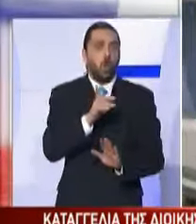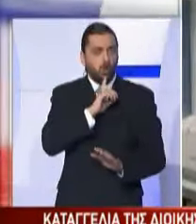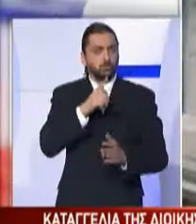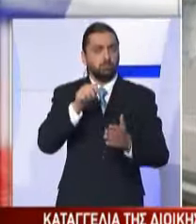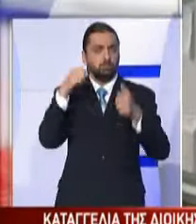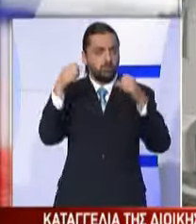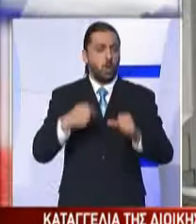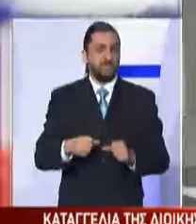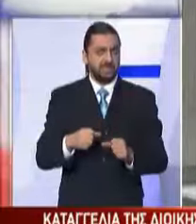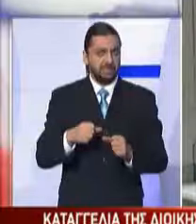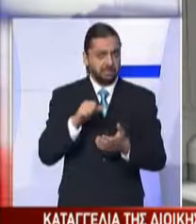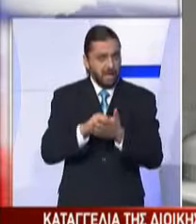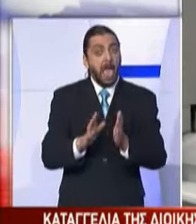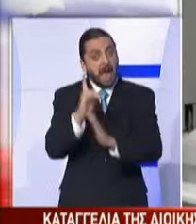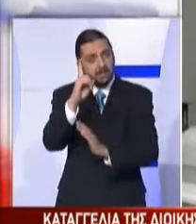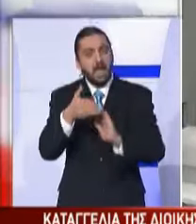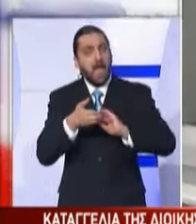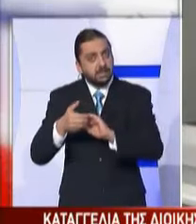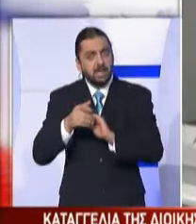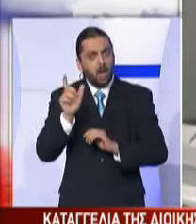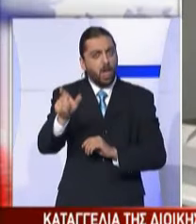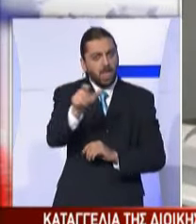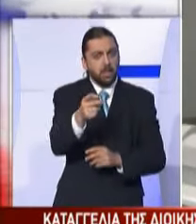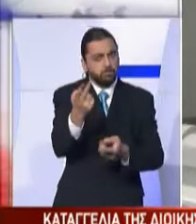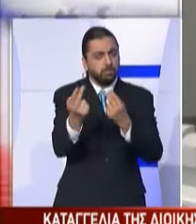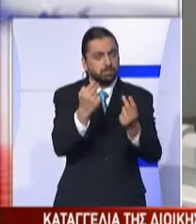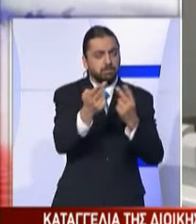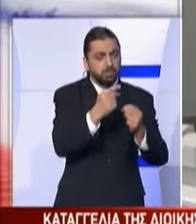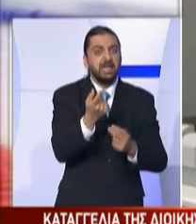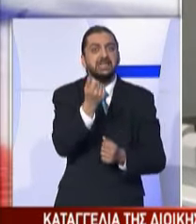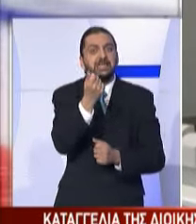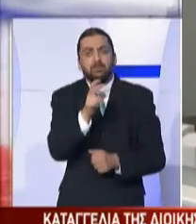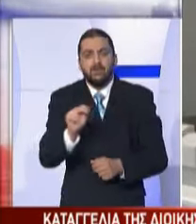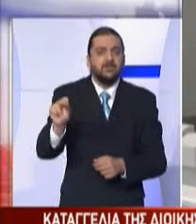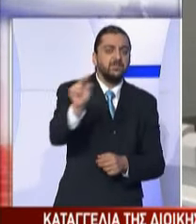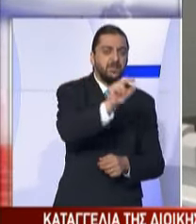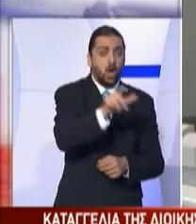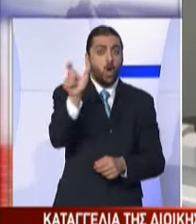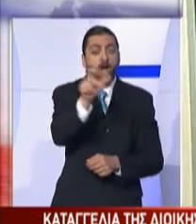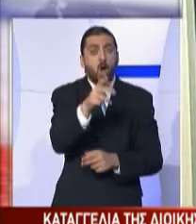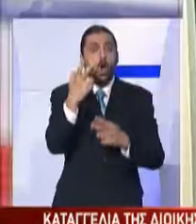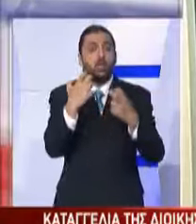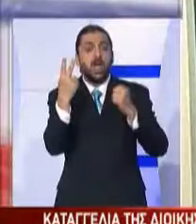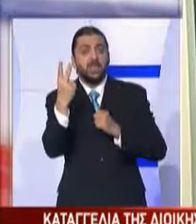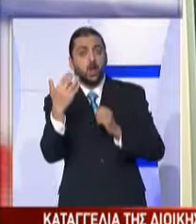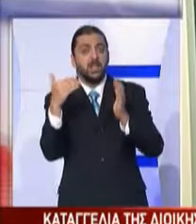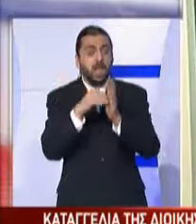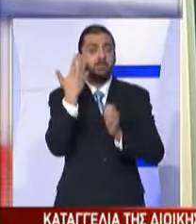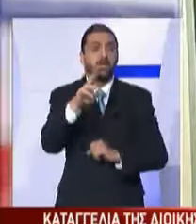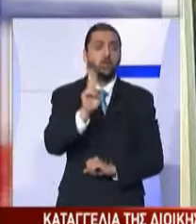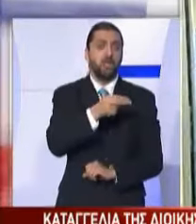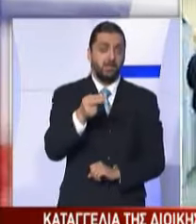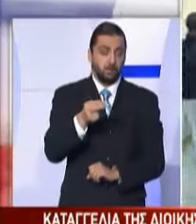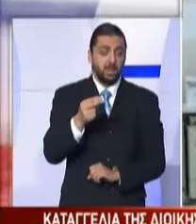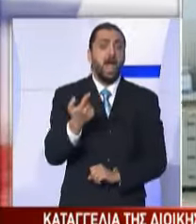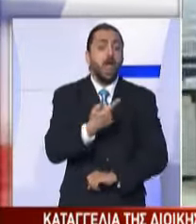διαγωνισμός, και από τις 11 εταιρείες, με την ίδια ακριβώς τιμή, οι οποίες έλαβαν το ποσό των 82.500 ευρώ. Σύμφωνα πάντως με το